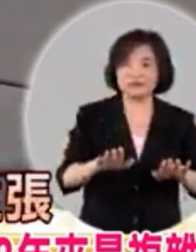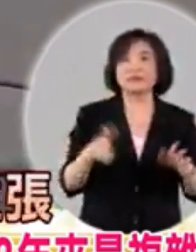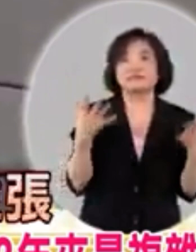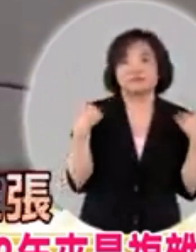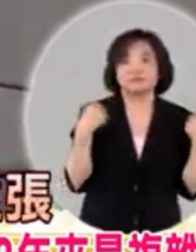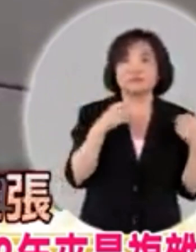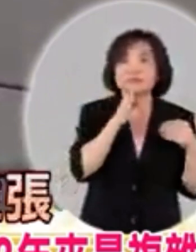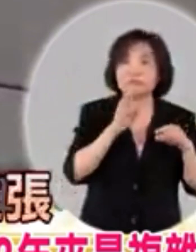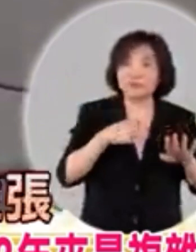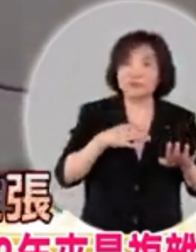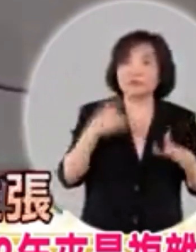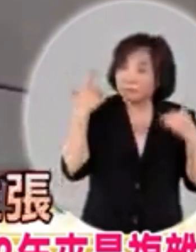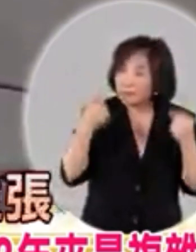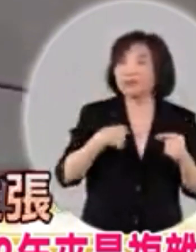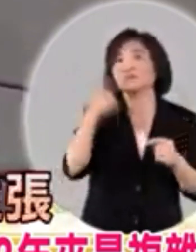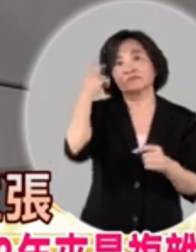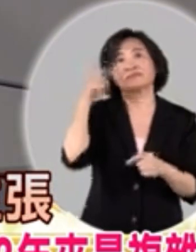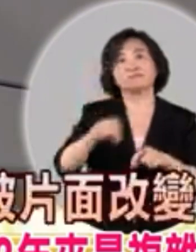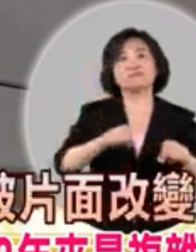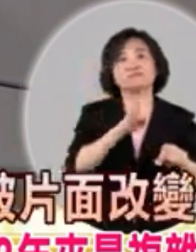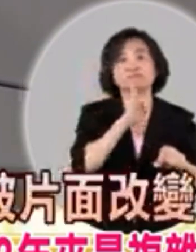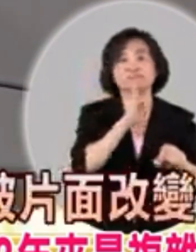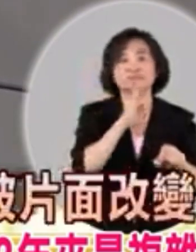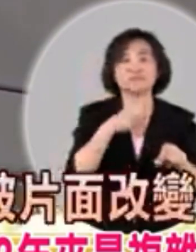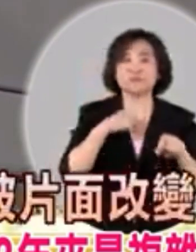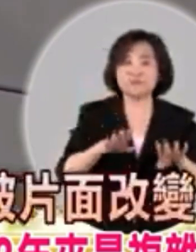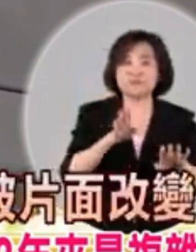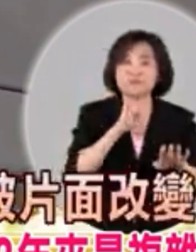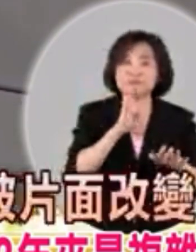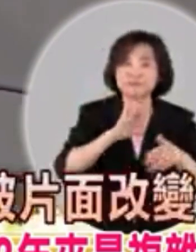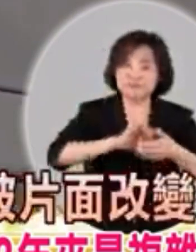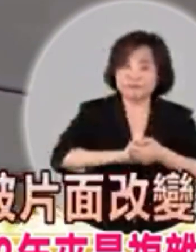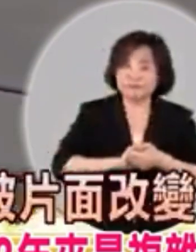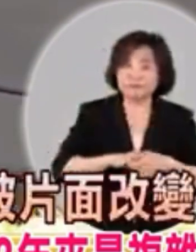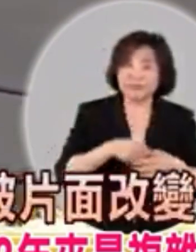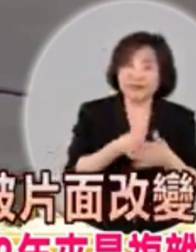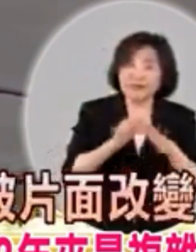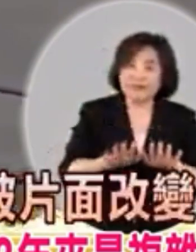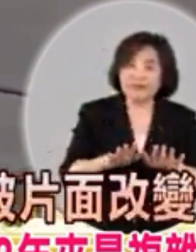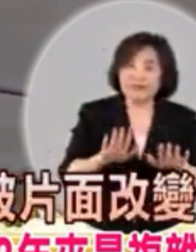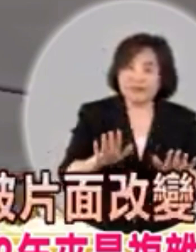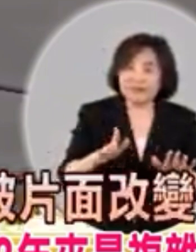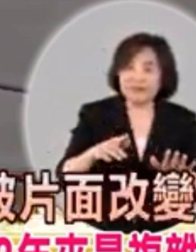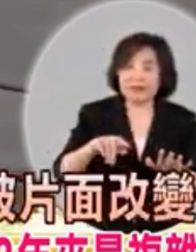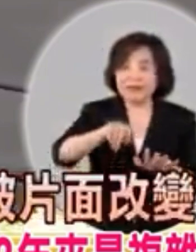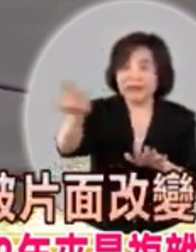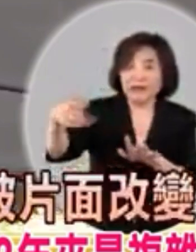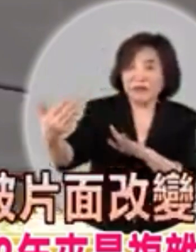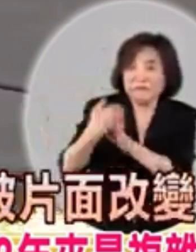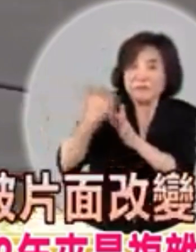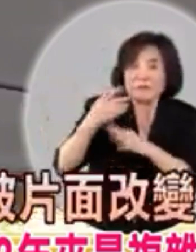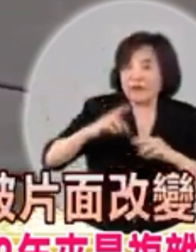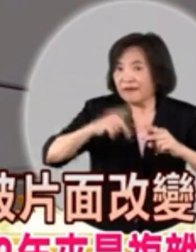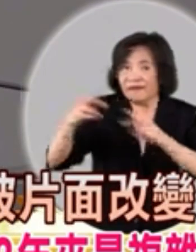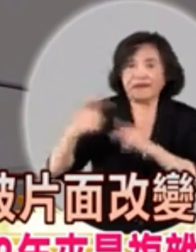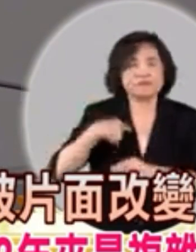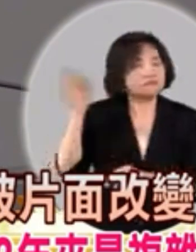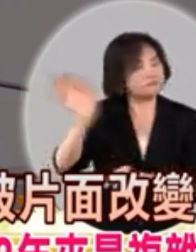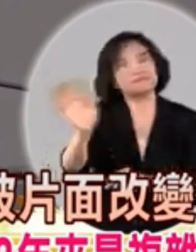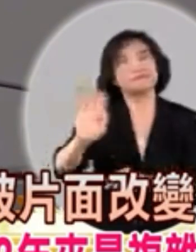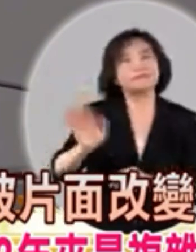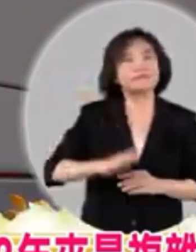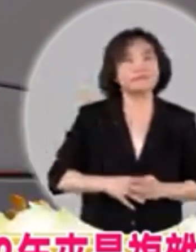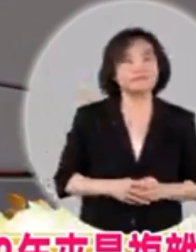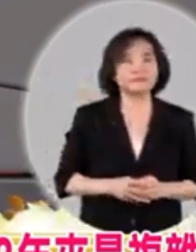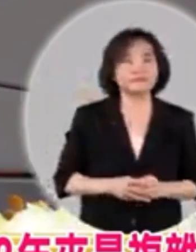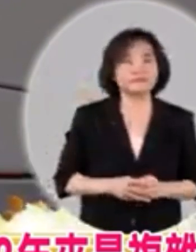就是我们的主张。我们也会全力阻止现状被片面改变。我